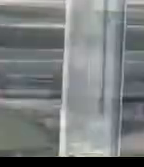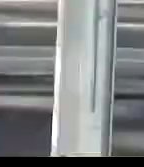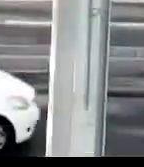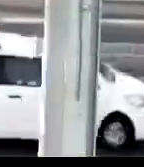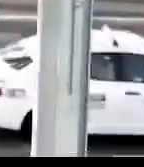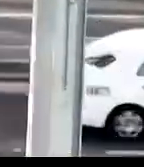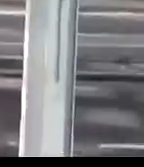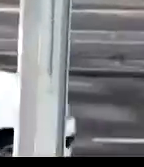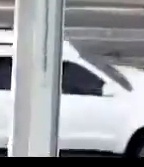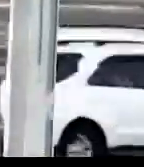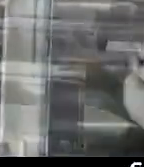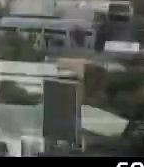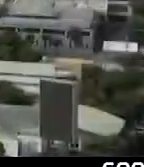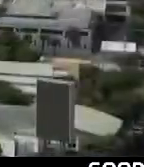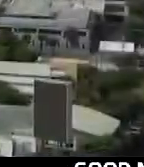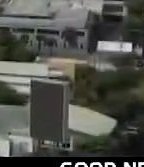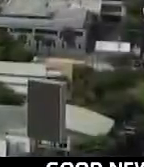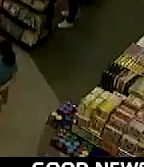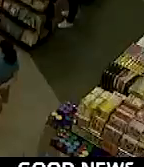Mas masiglang ekonomiya.